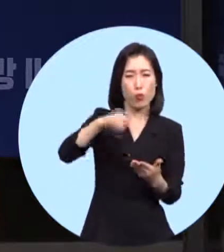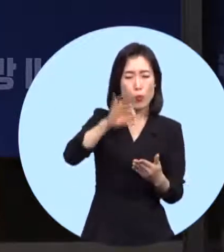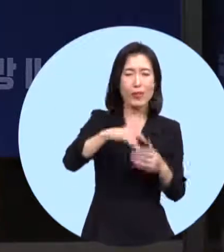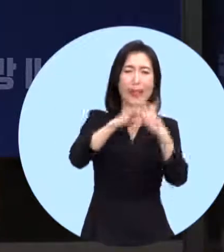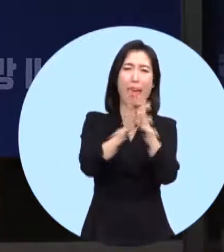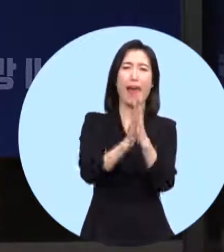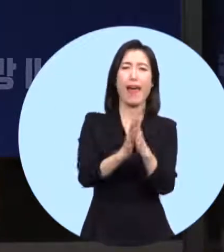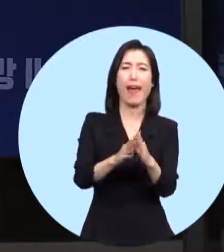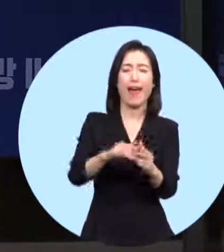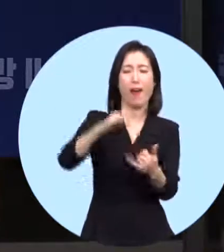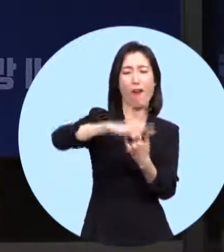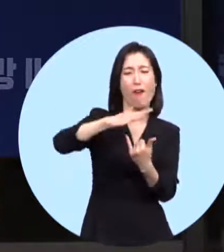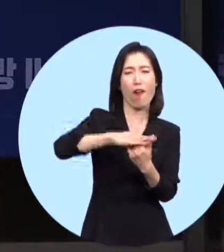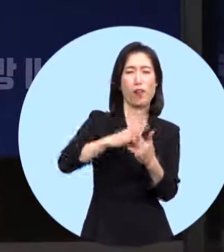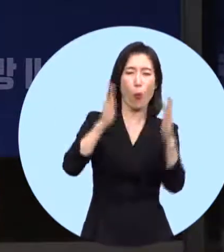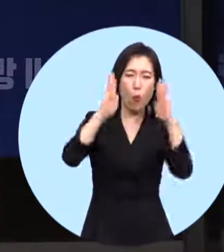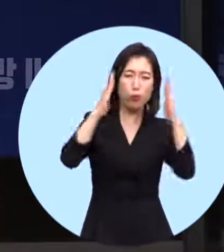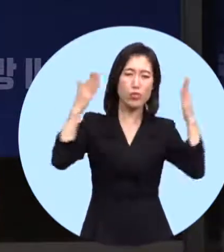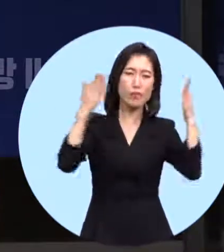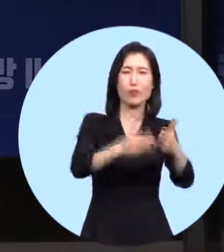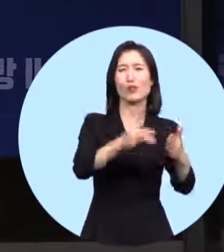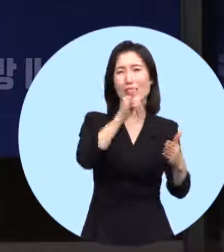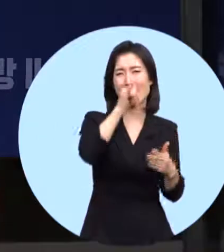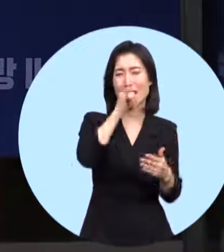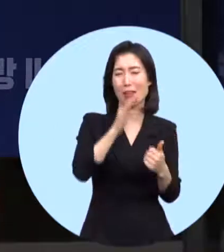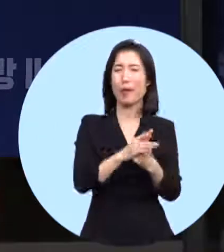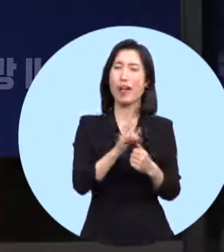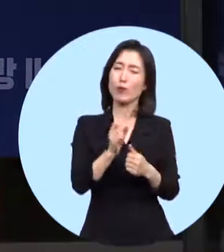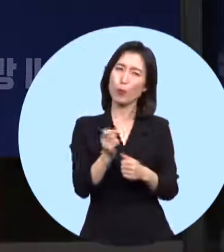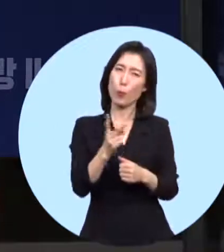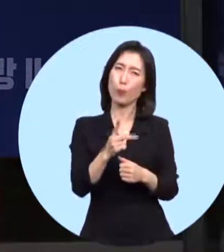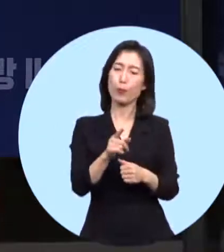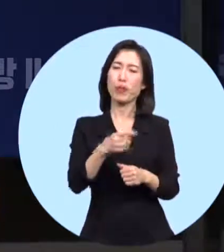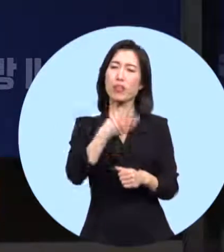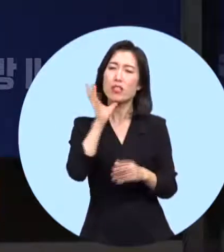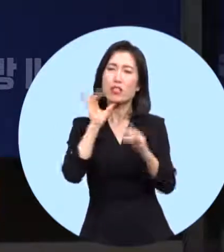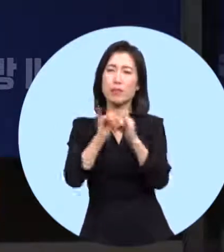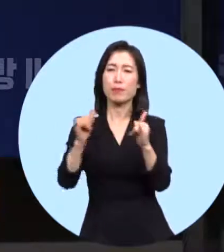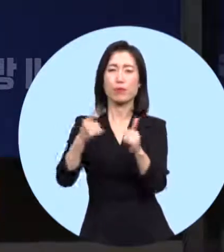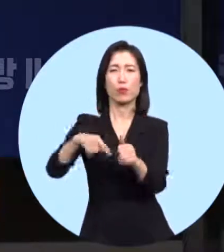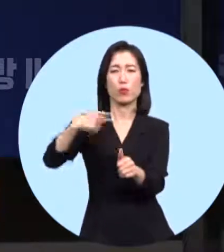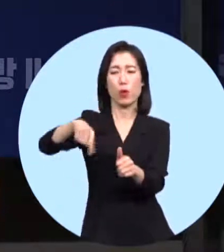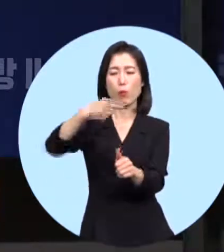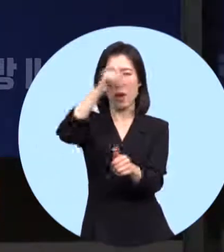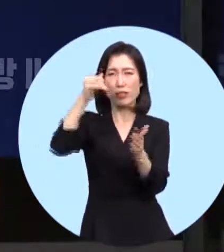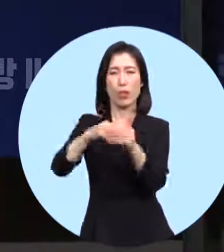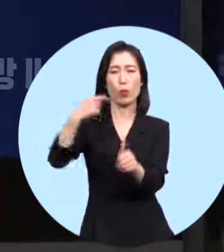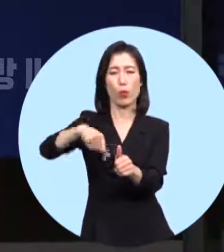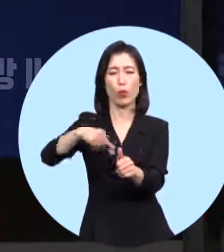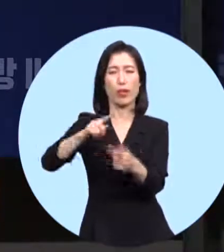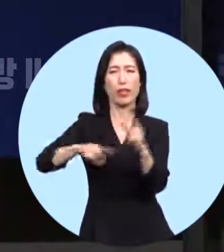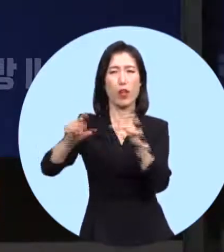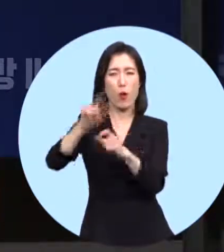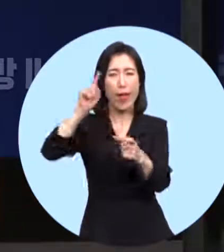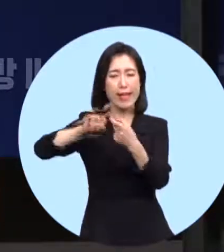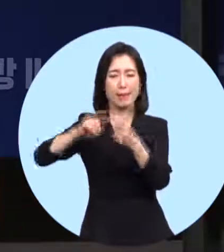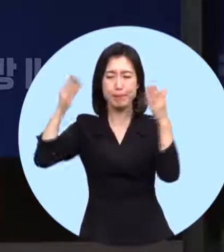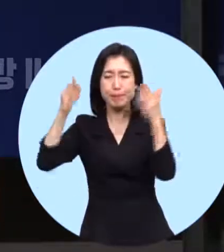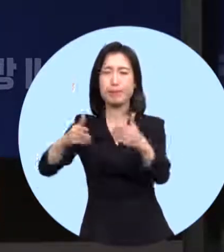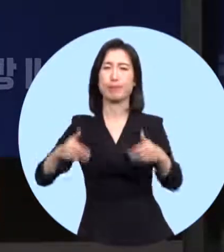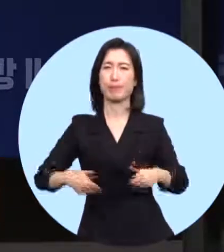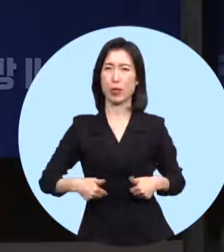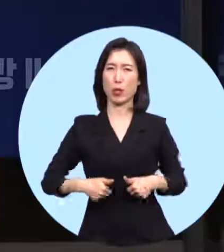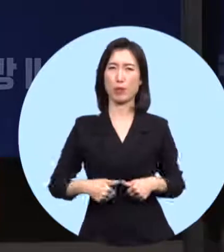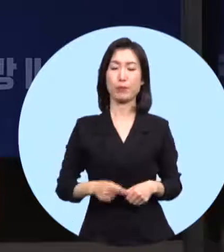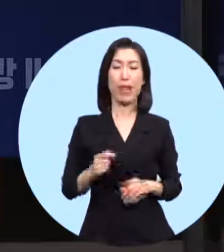그 성인들의 역량 개발을 위한 어떤 노력을 좀 더 강화할 필요가 있고 그런 의미에서 아까 이제 오늘 그